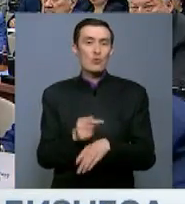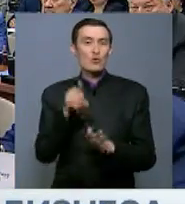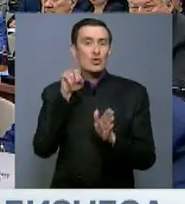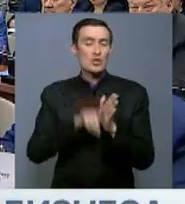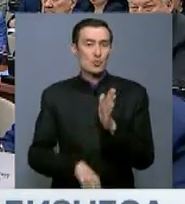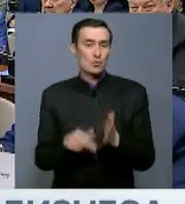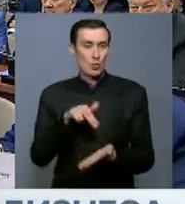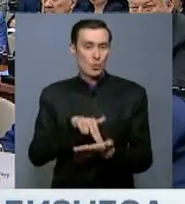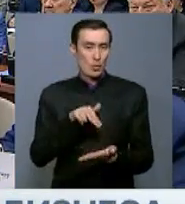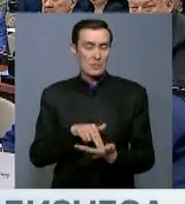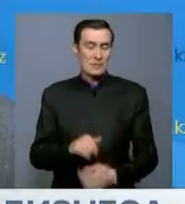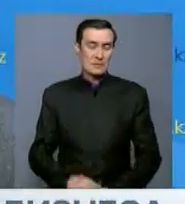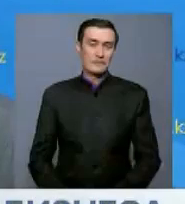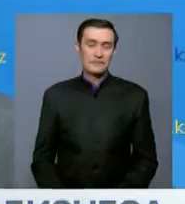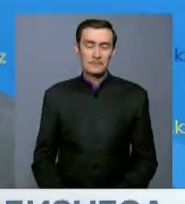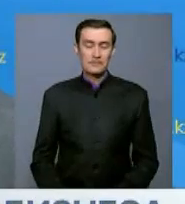низкую